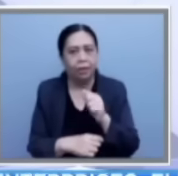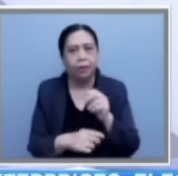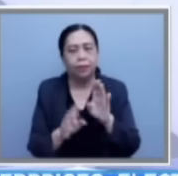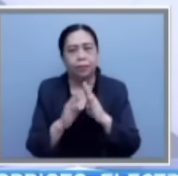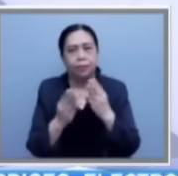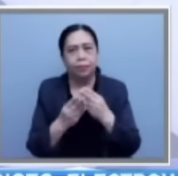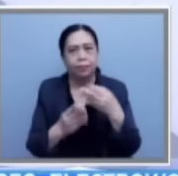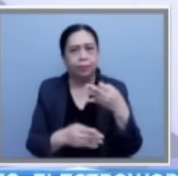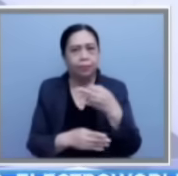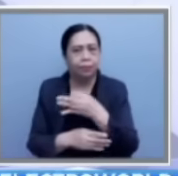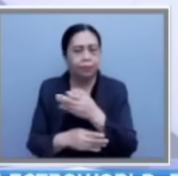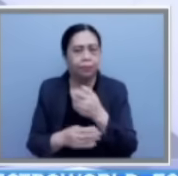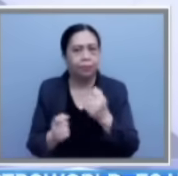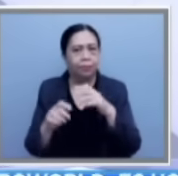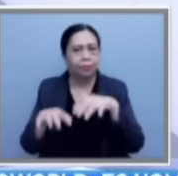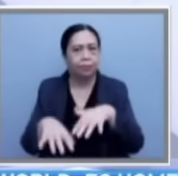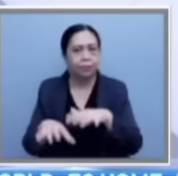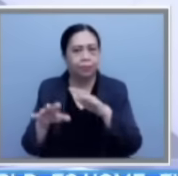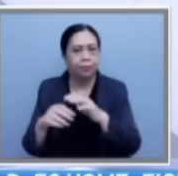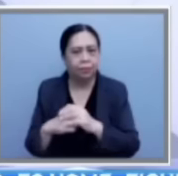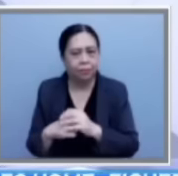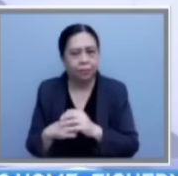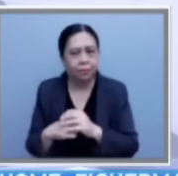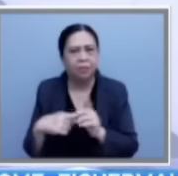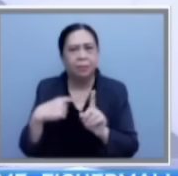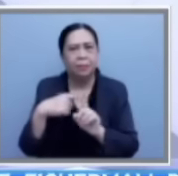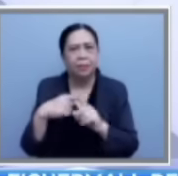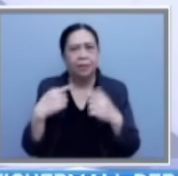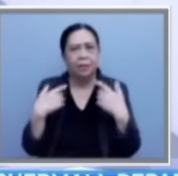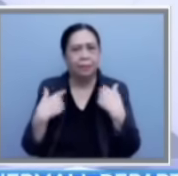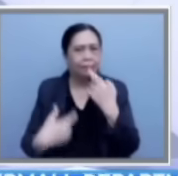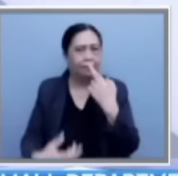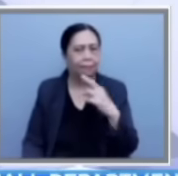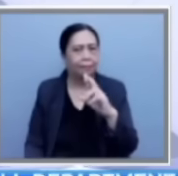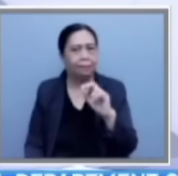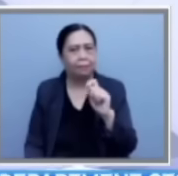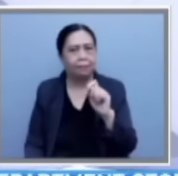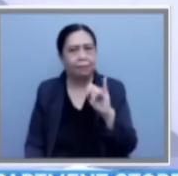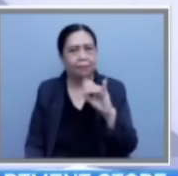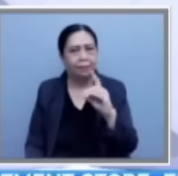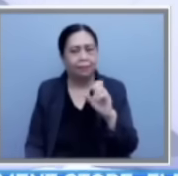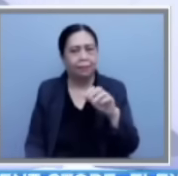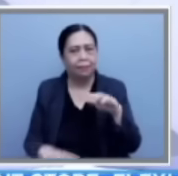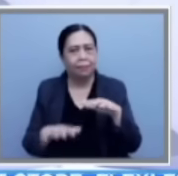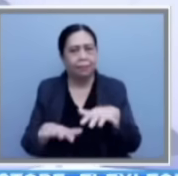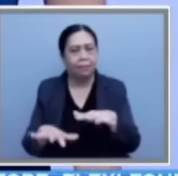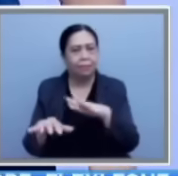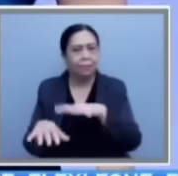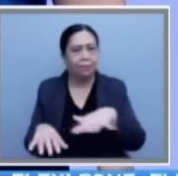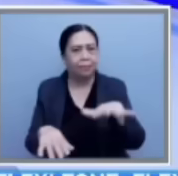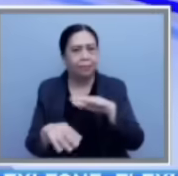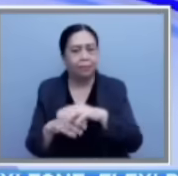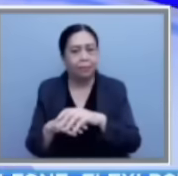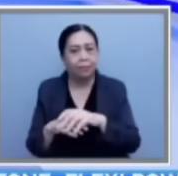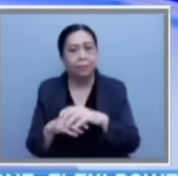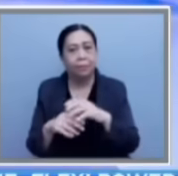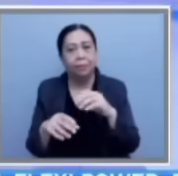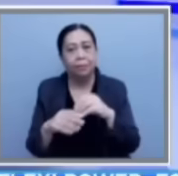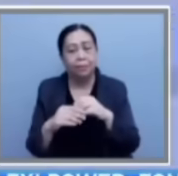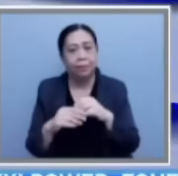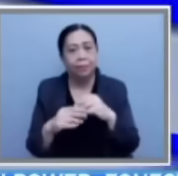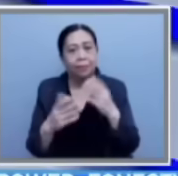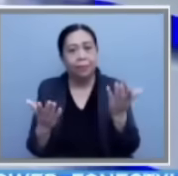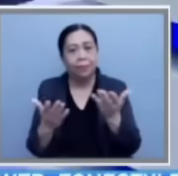resources positive po eh sa red tide ang mga shellfish sa Coastal waters na sakop po ng altabas at Batan sa